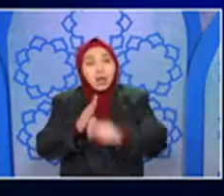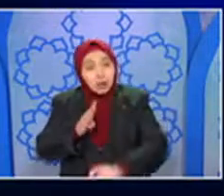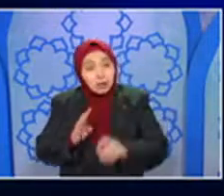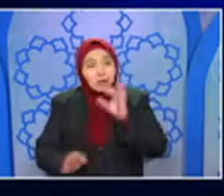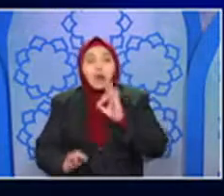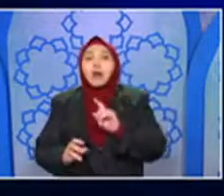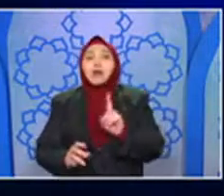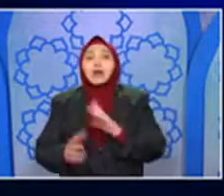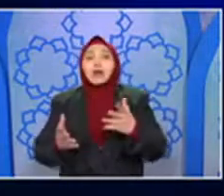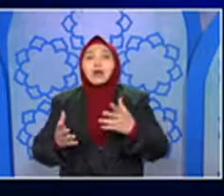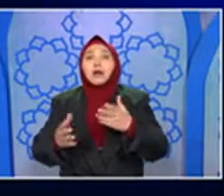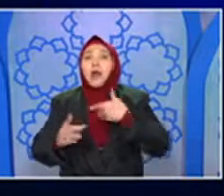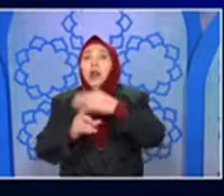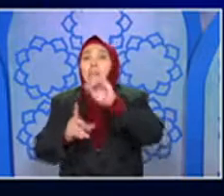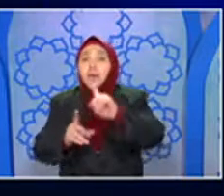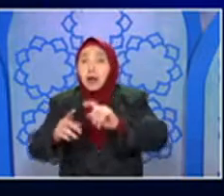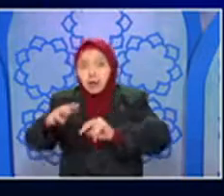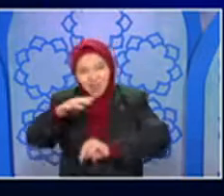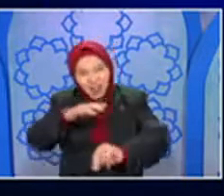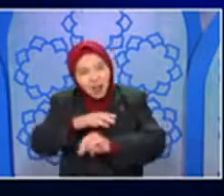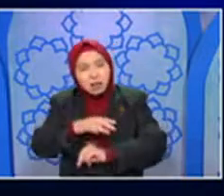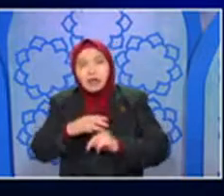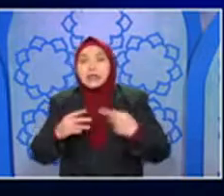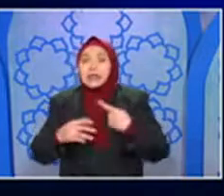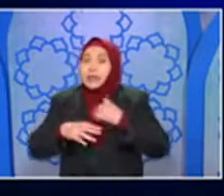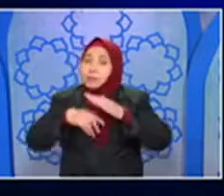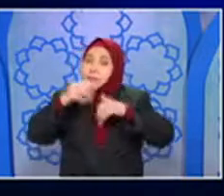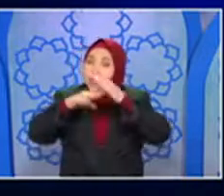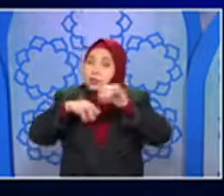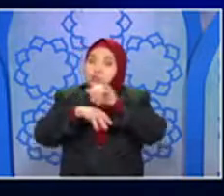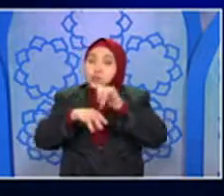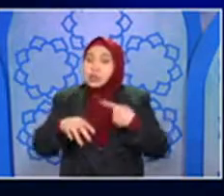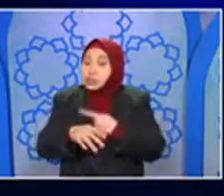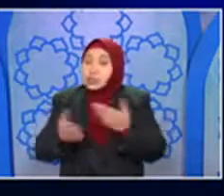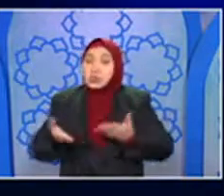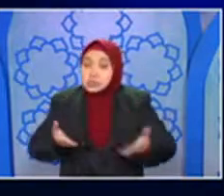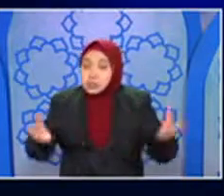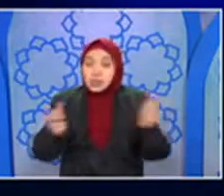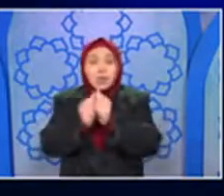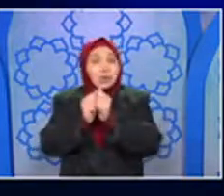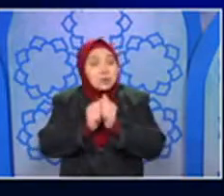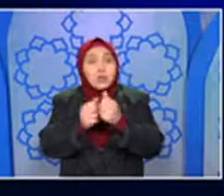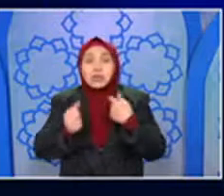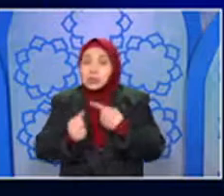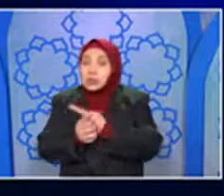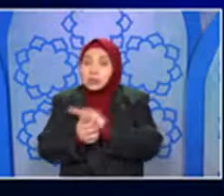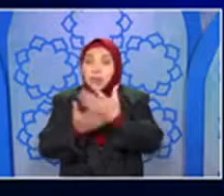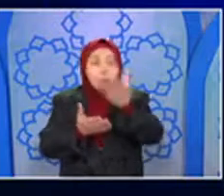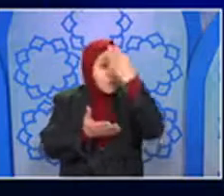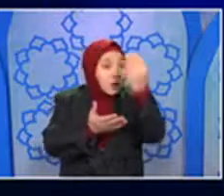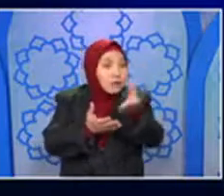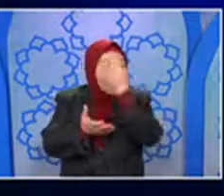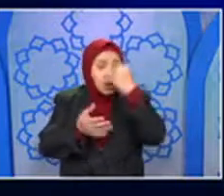ke mana? Ke neraka Allah, na'udzubillah. Kita membina syurga kita di sini dengan sama-sama kita ambil pelajaran,